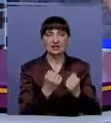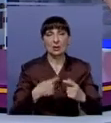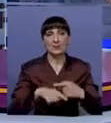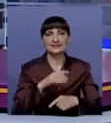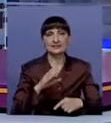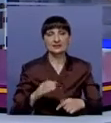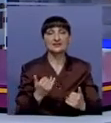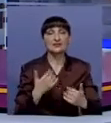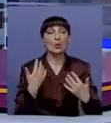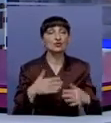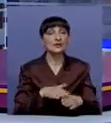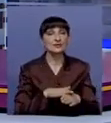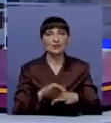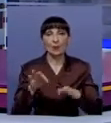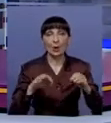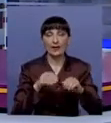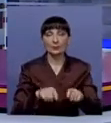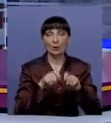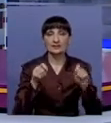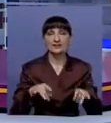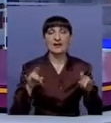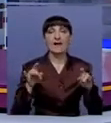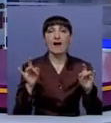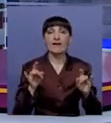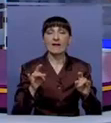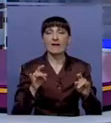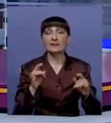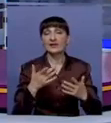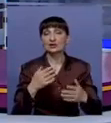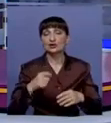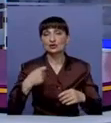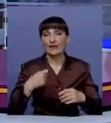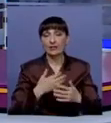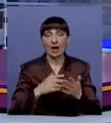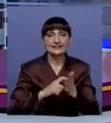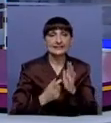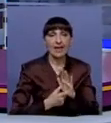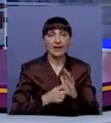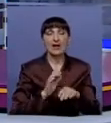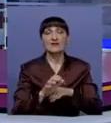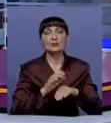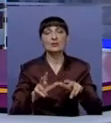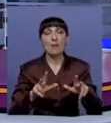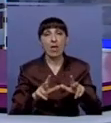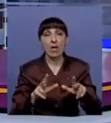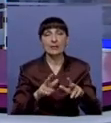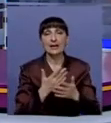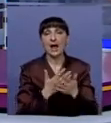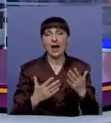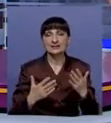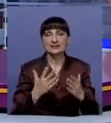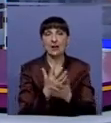На сегодня уже реализованы проекты по открытию кофейного и швейного цехов, запуску производства мебели и мебельной